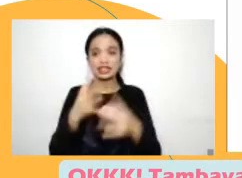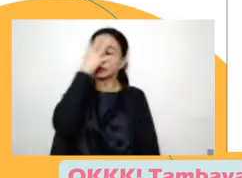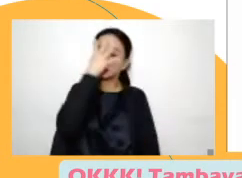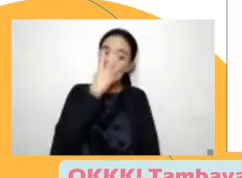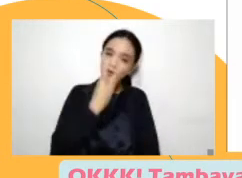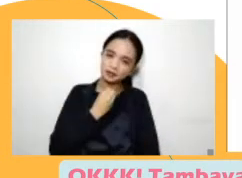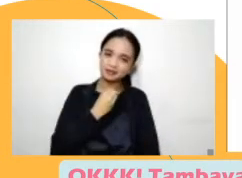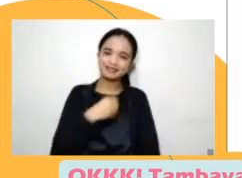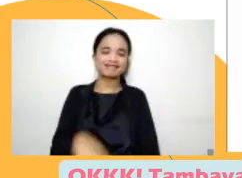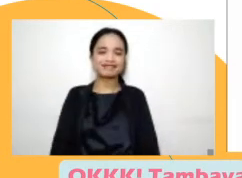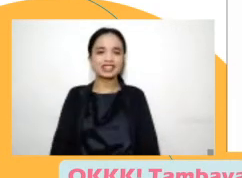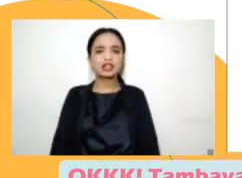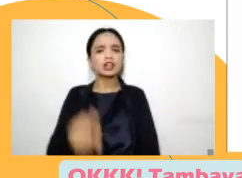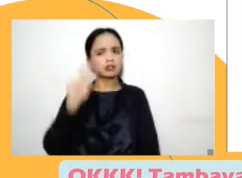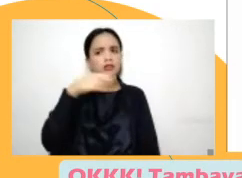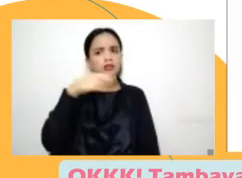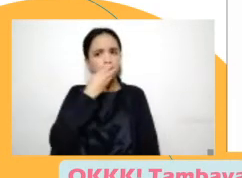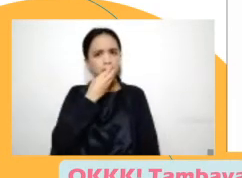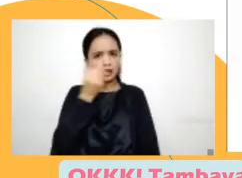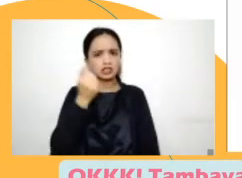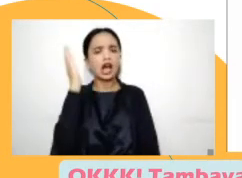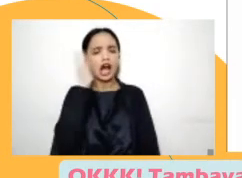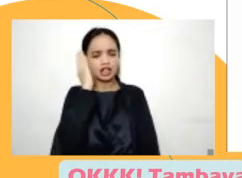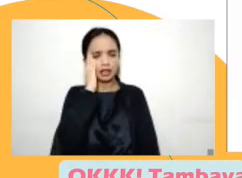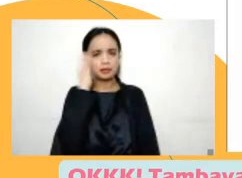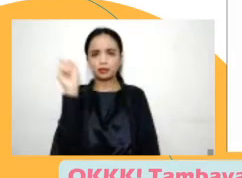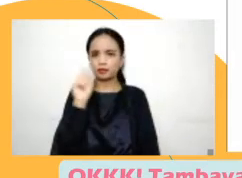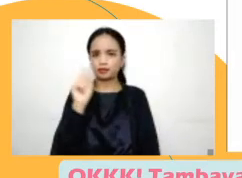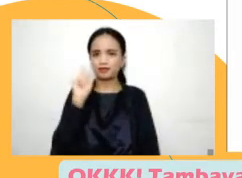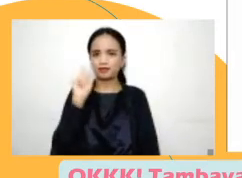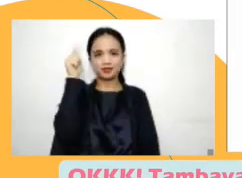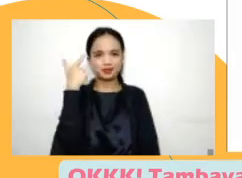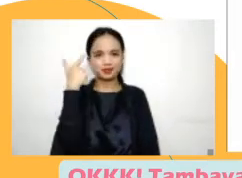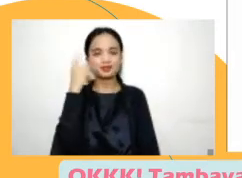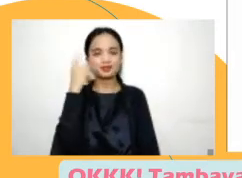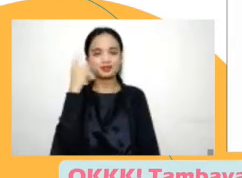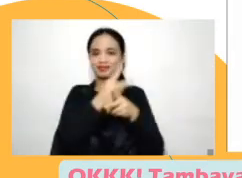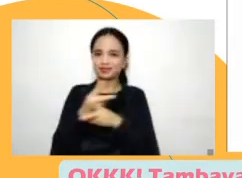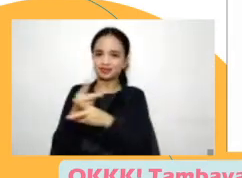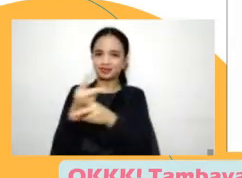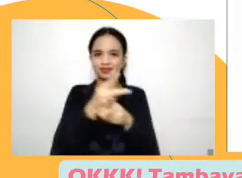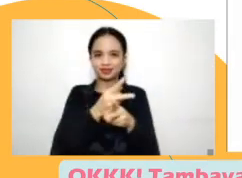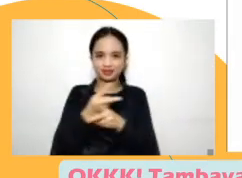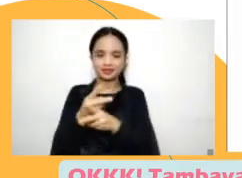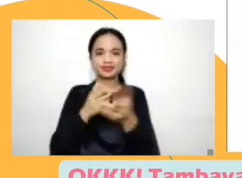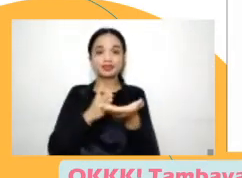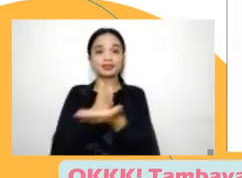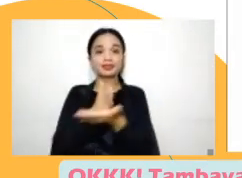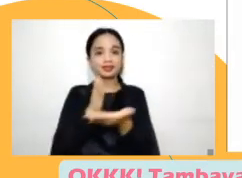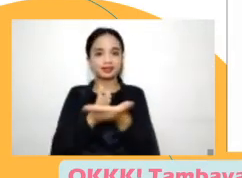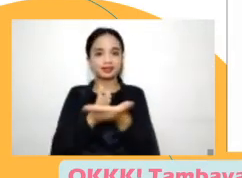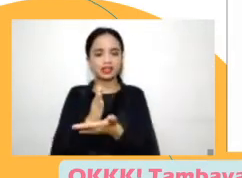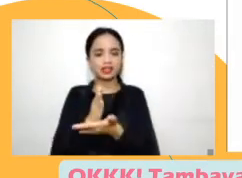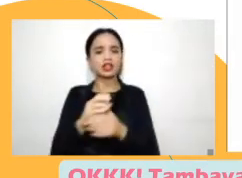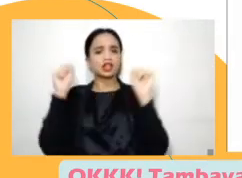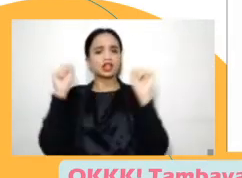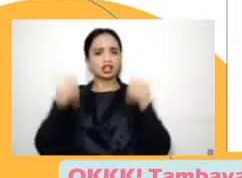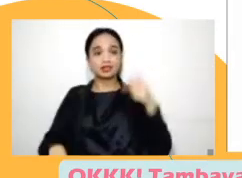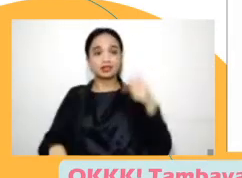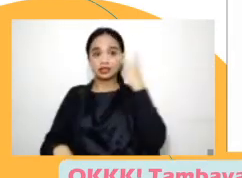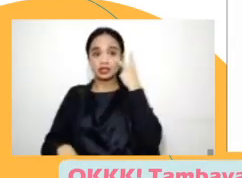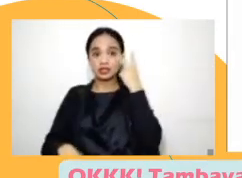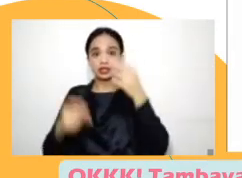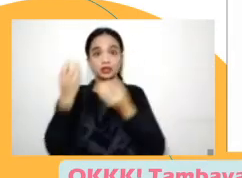Magandang alam natin, kaakibat natin ang ating pamahalaan sa pag-aalaga ng ating mga karapatan. At makikita po ang mga